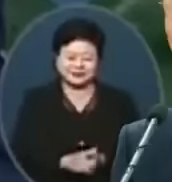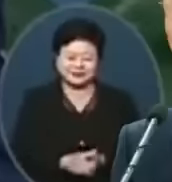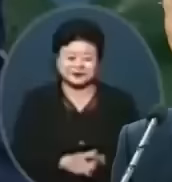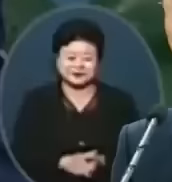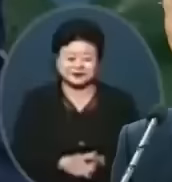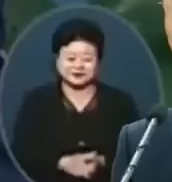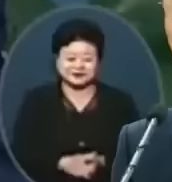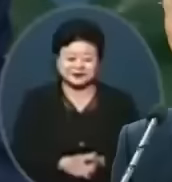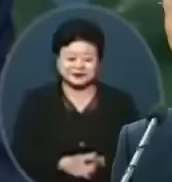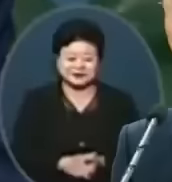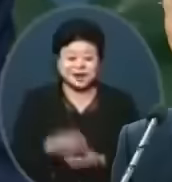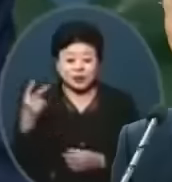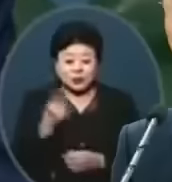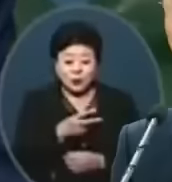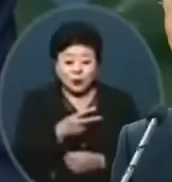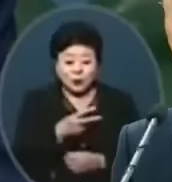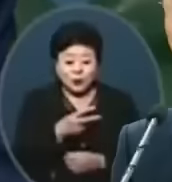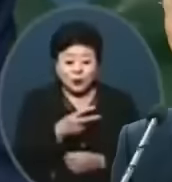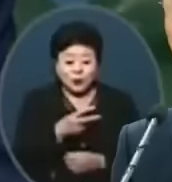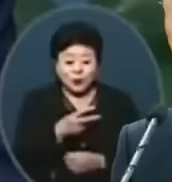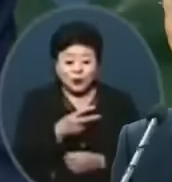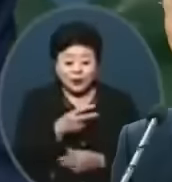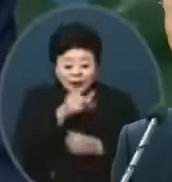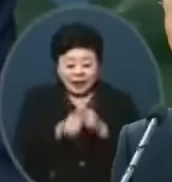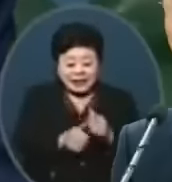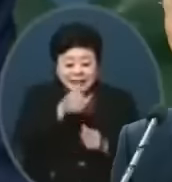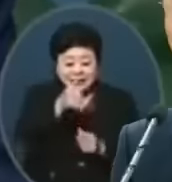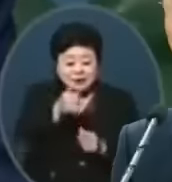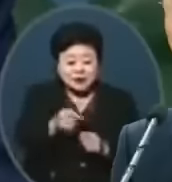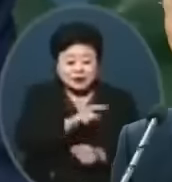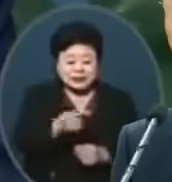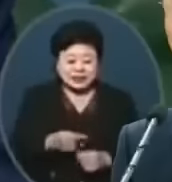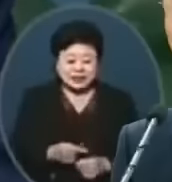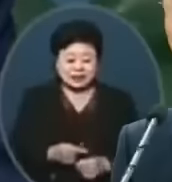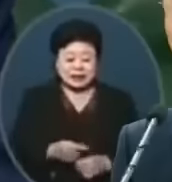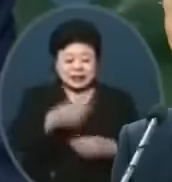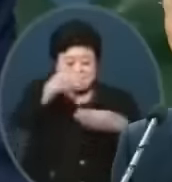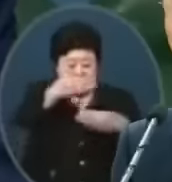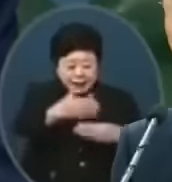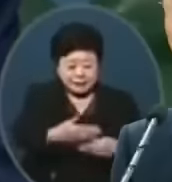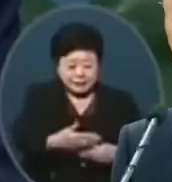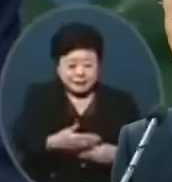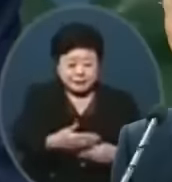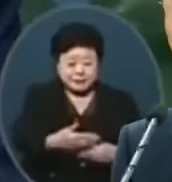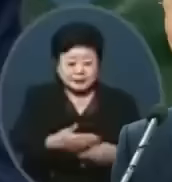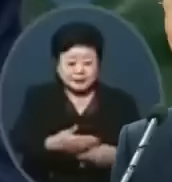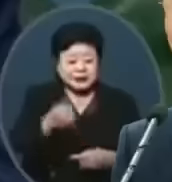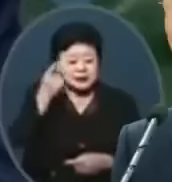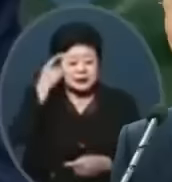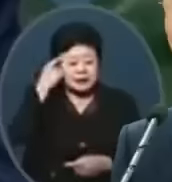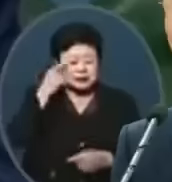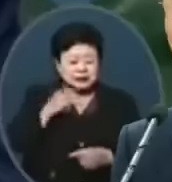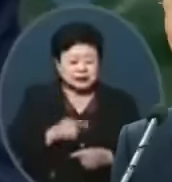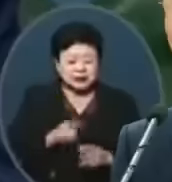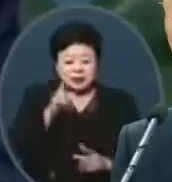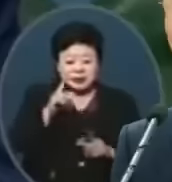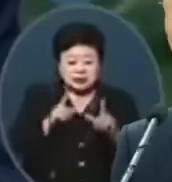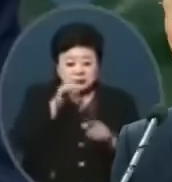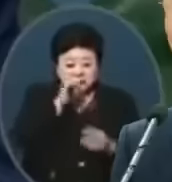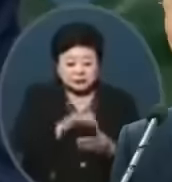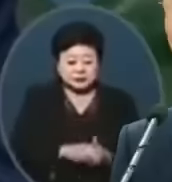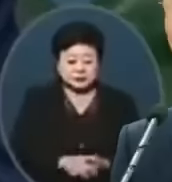또 하나님과 우리 사이에 막힌 정신적인 자세가